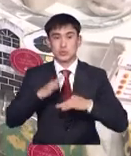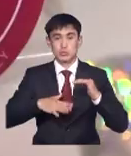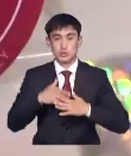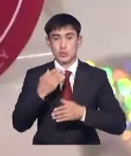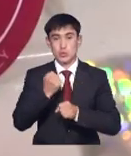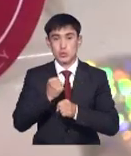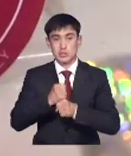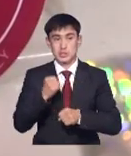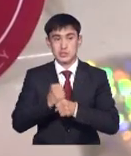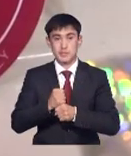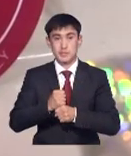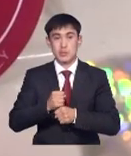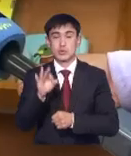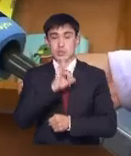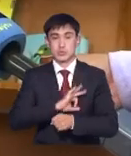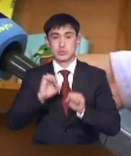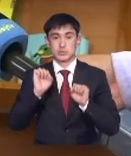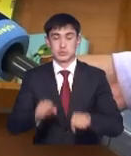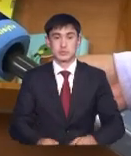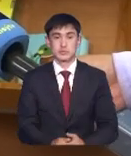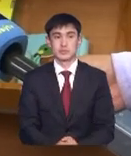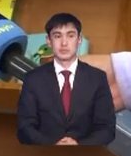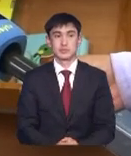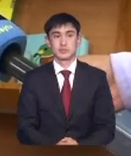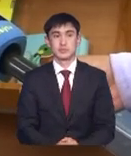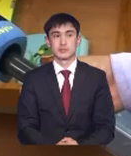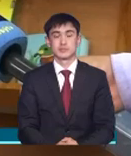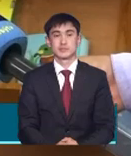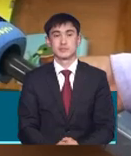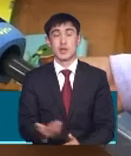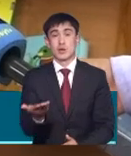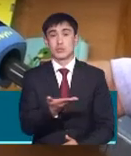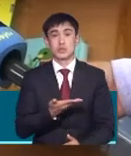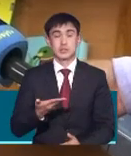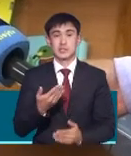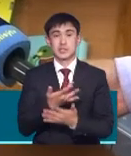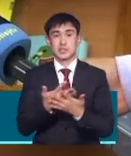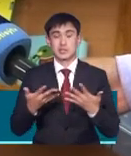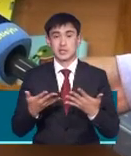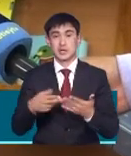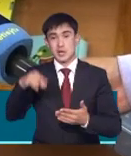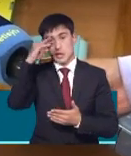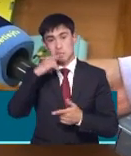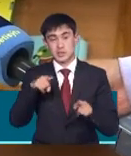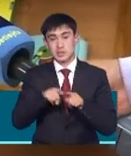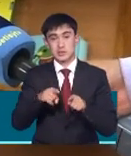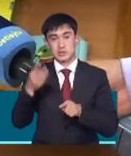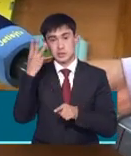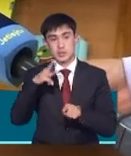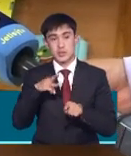жасап, табыс көзін айналдырып отыр. Осы заттарды біз қазақи нақышта шығаруға тырысамыз. Және